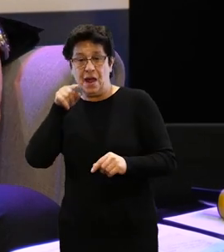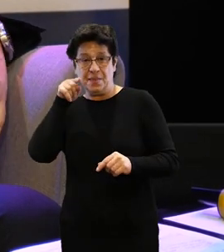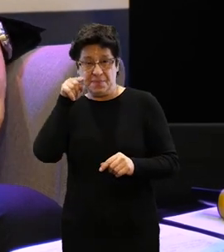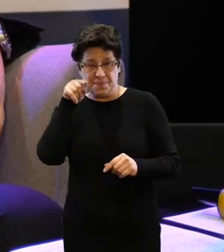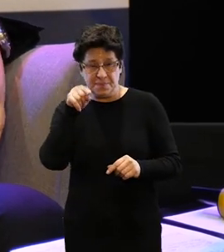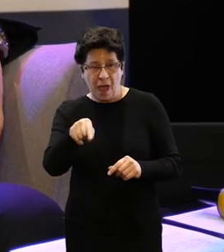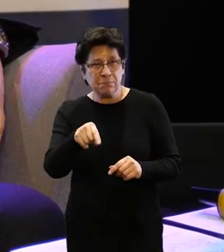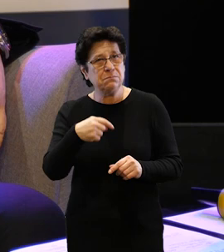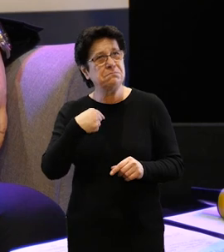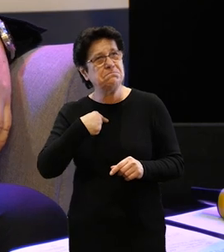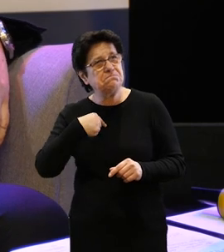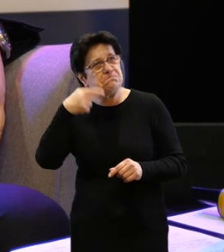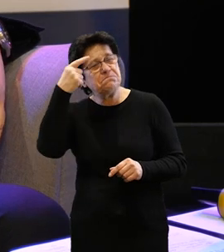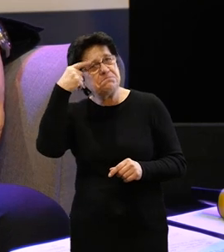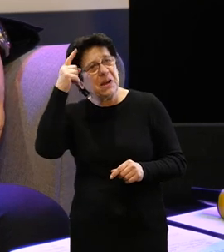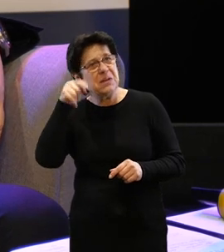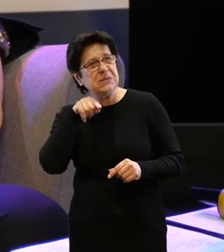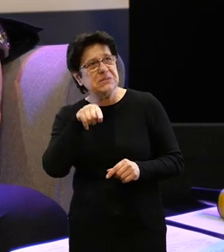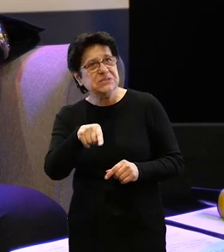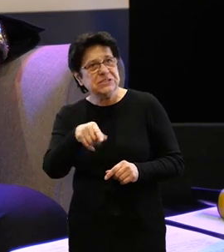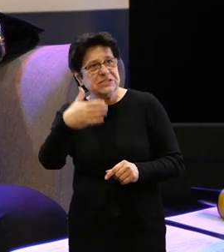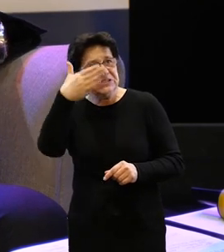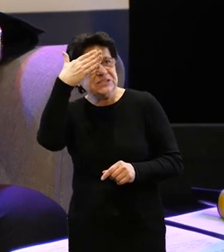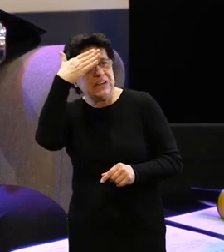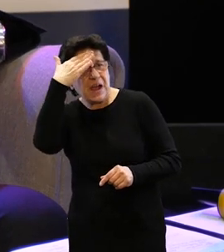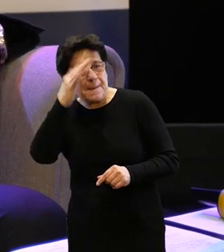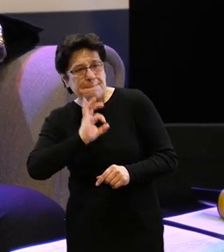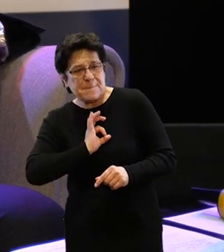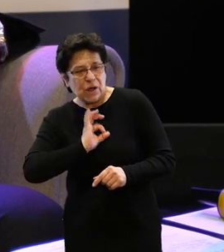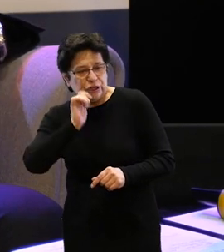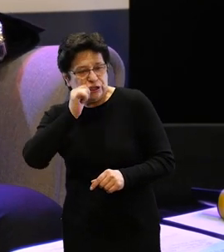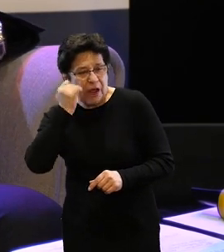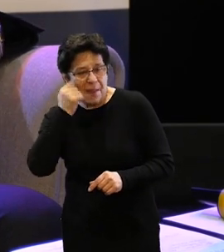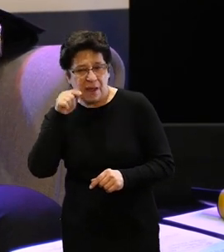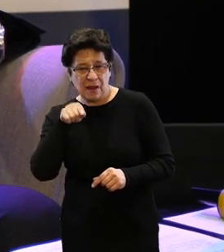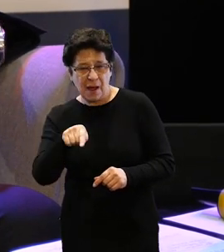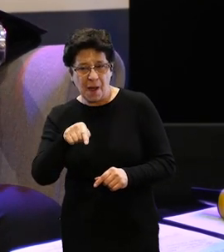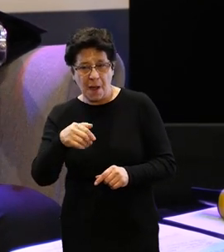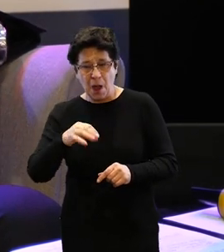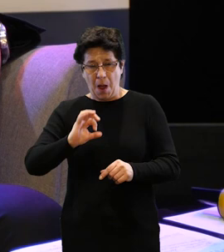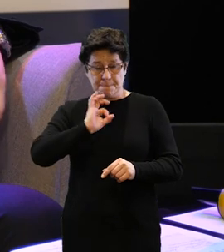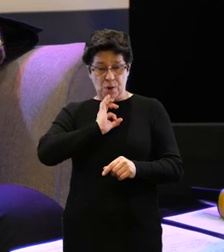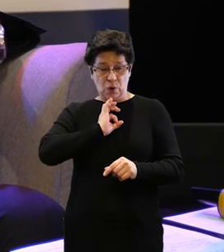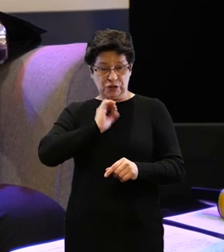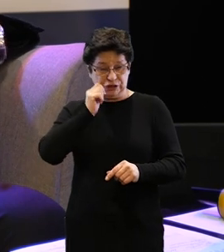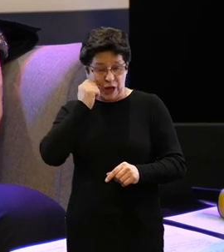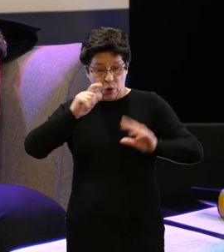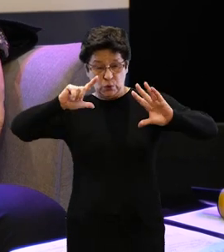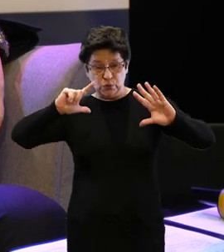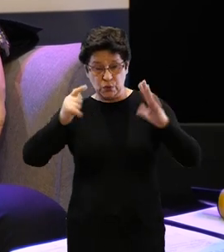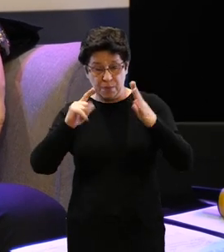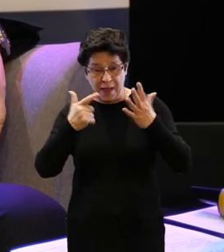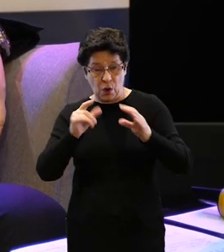po prostu narodziła się znajomość z moim dziadkiem ponieważ mój dziadek dzień później czyli 7